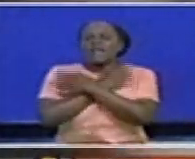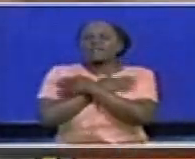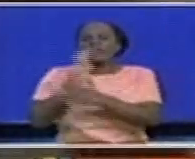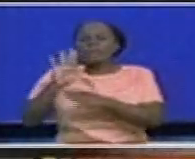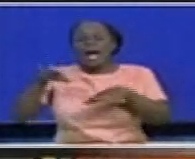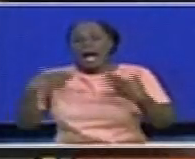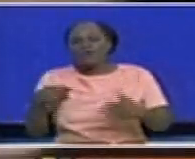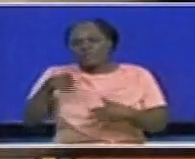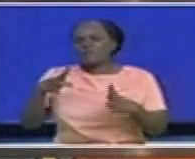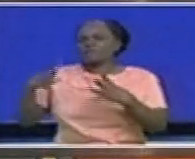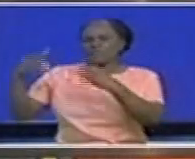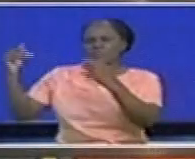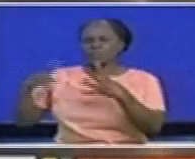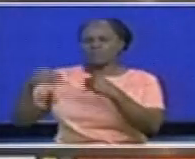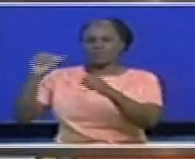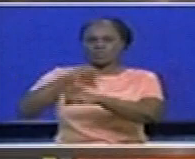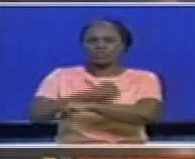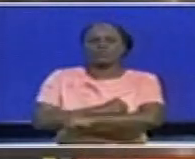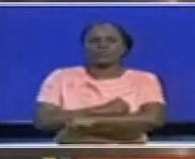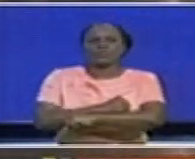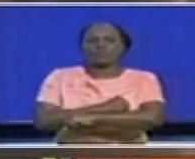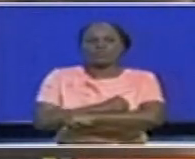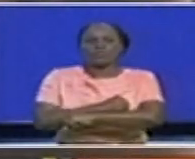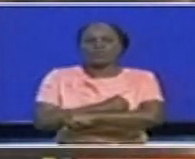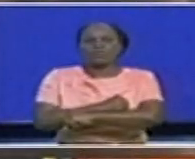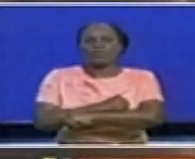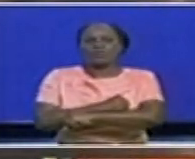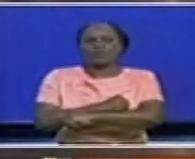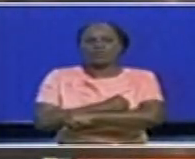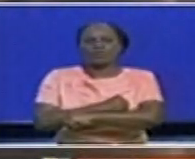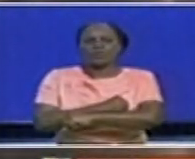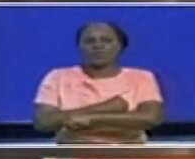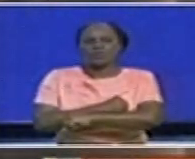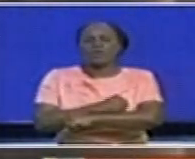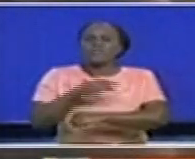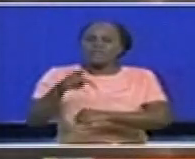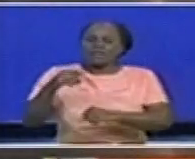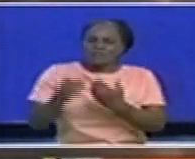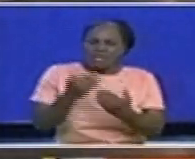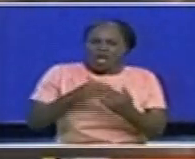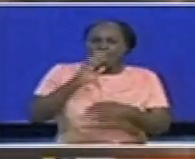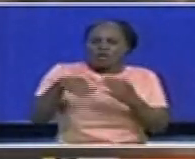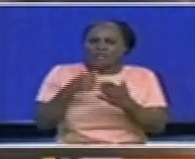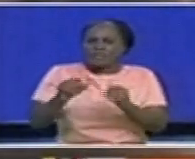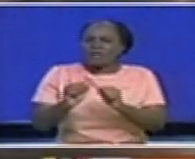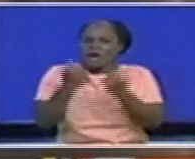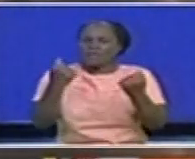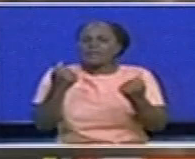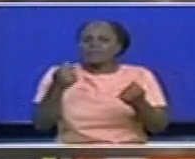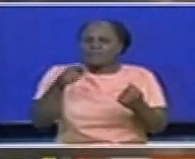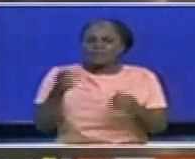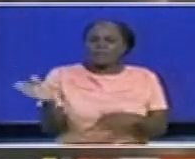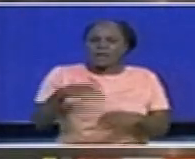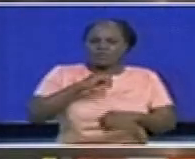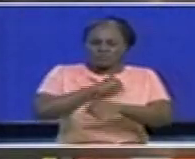jinsi walivyotoweka shuleni. Donald told them that he will cater for all the needs, but then they happen to stay and come back